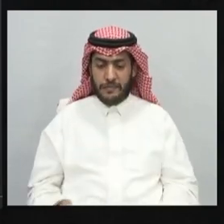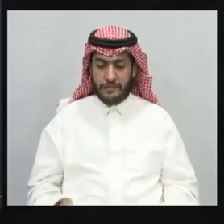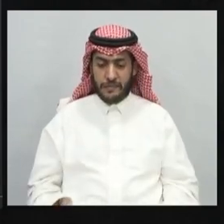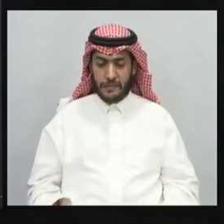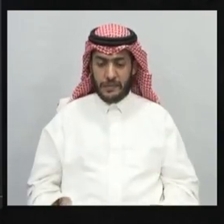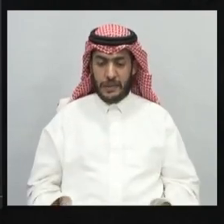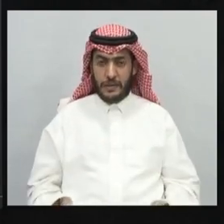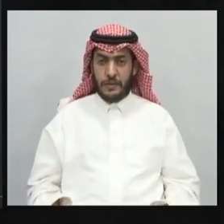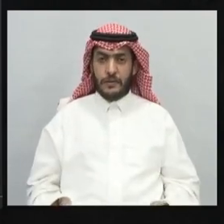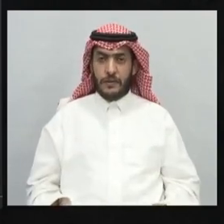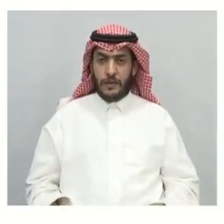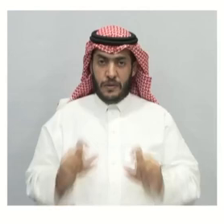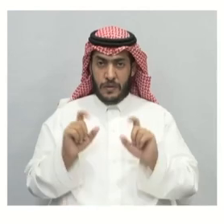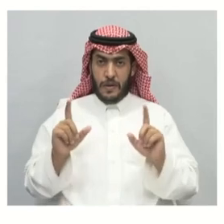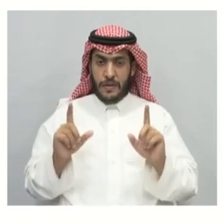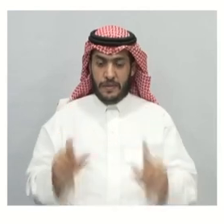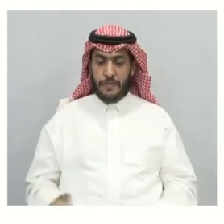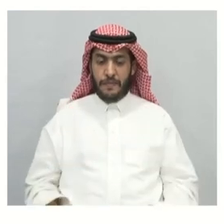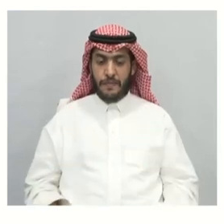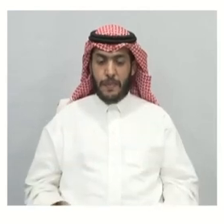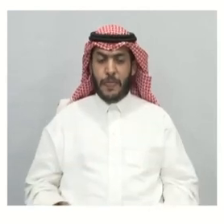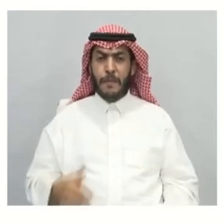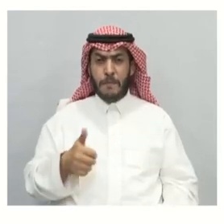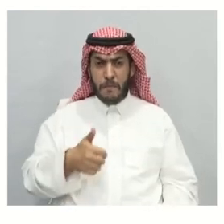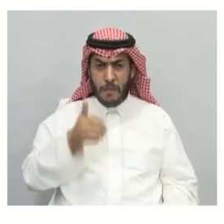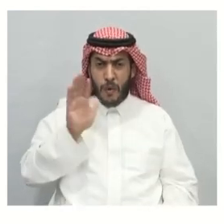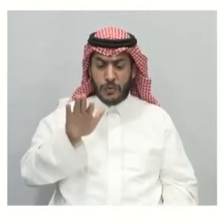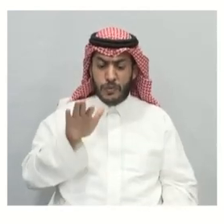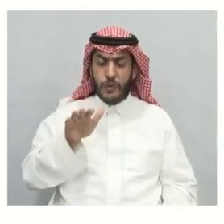معناتها موجود في الذره واضح يا شباب يحمل